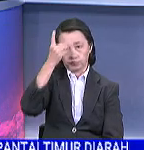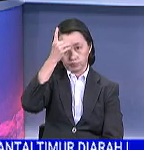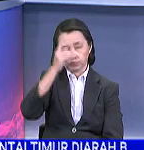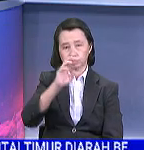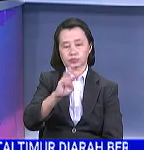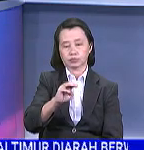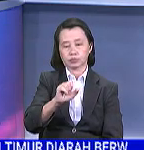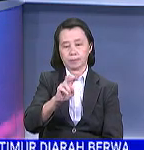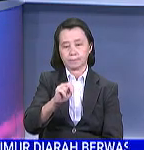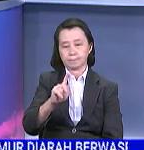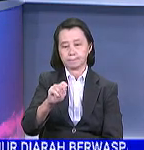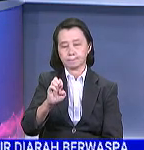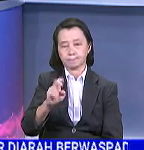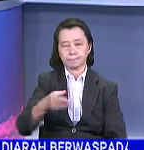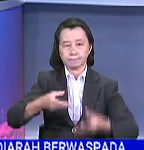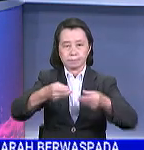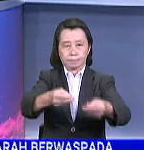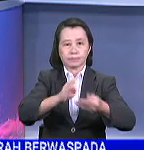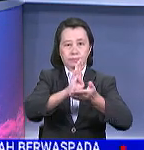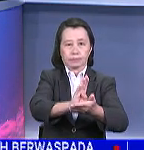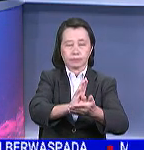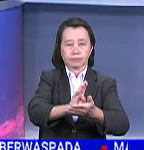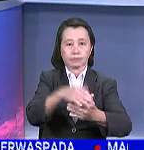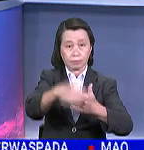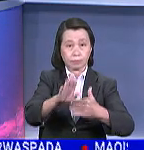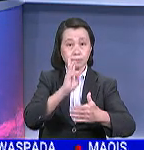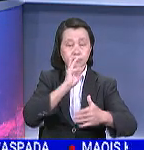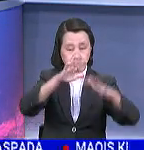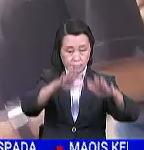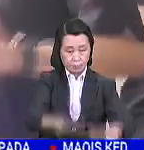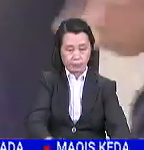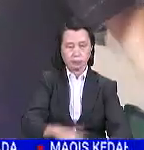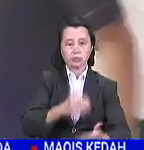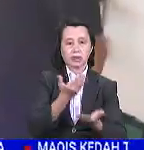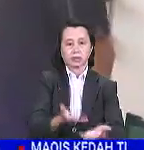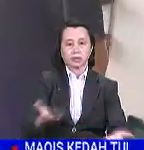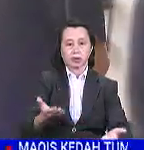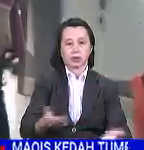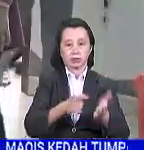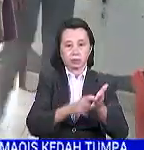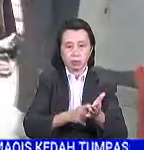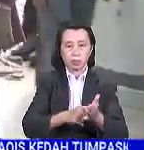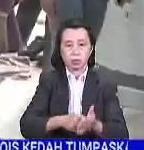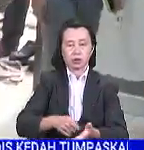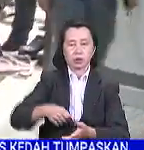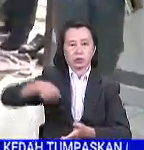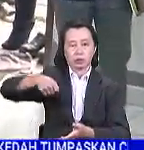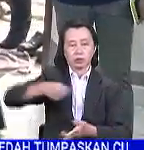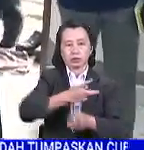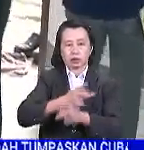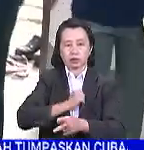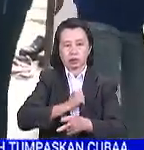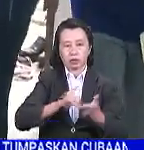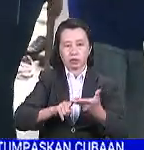Muhammad Menteg turut menyerahkan bantuan pasca banjir. Sumbangan berupa barangan keperluan asas, kit penjagaan diri